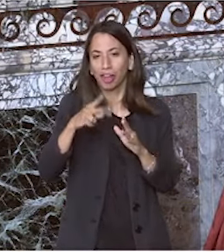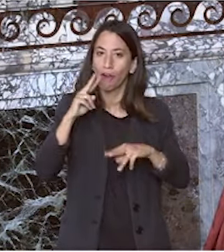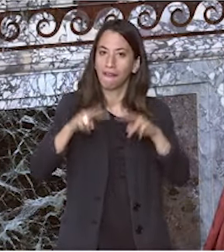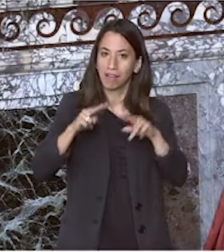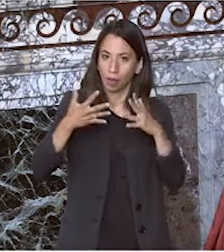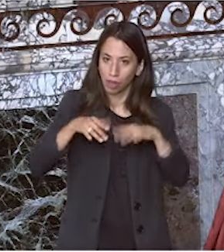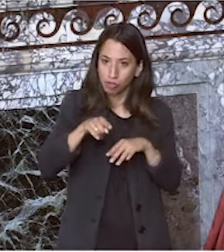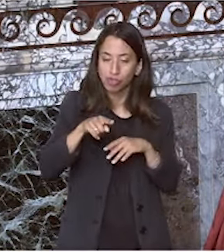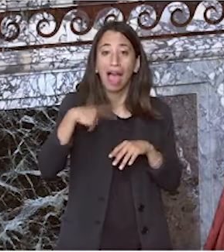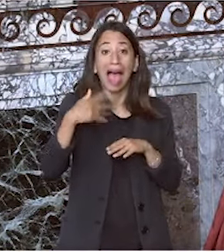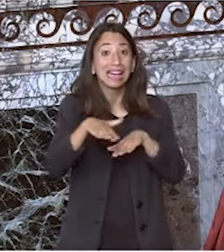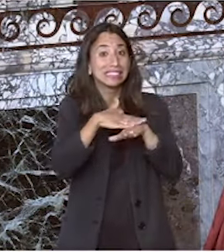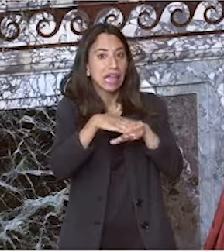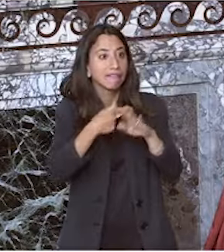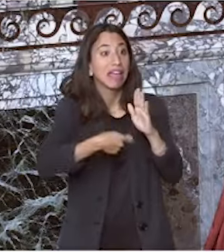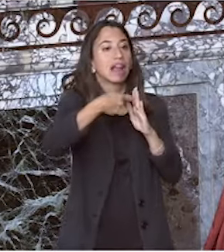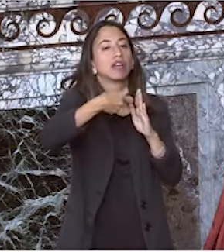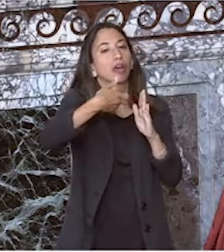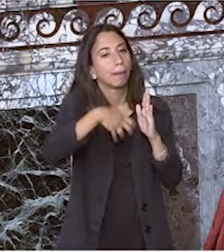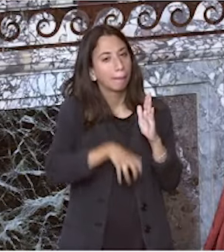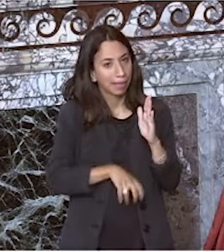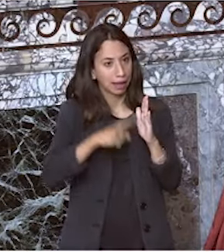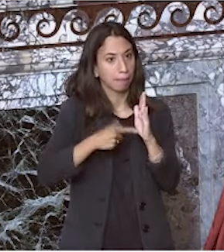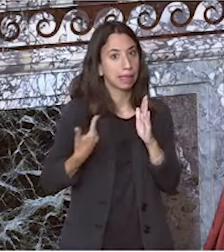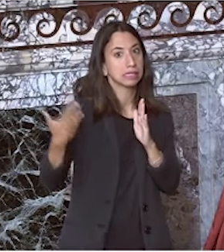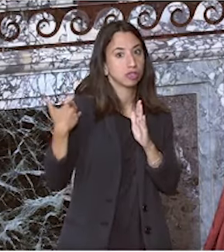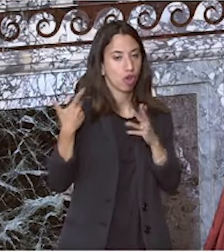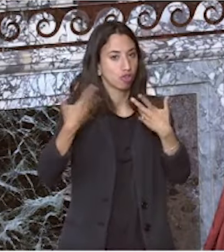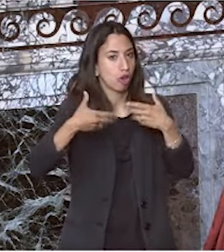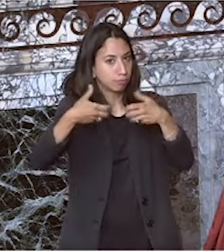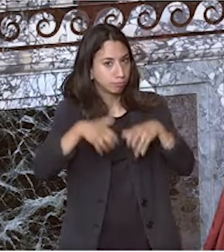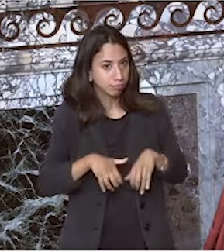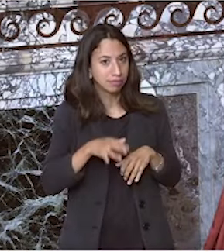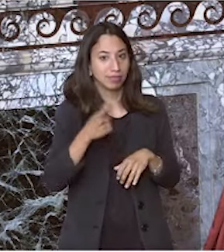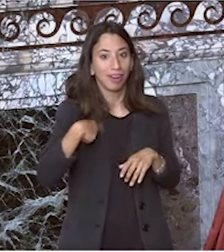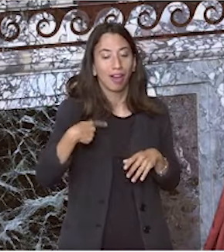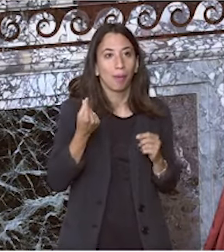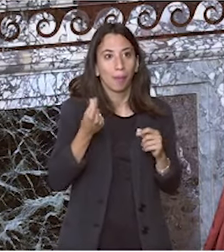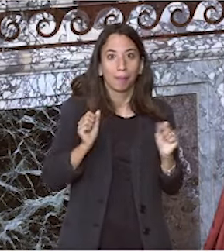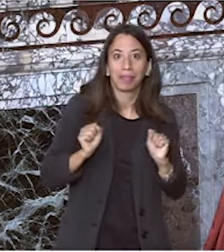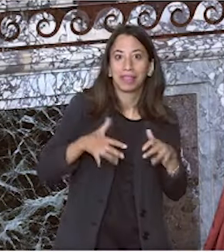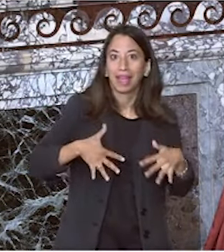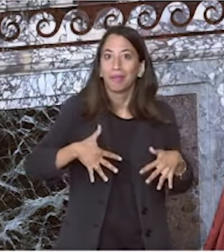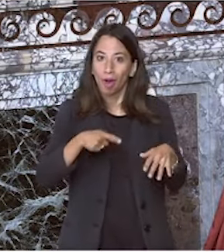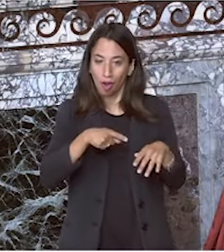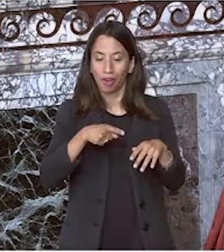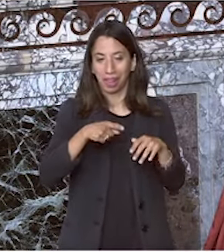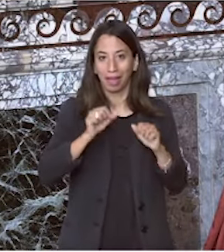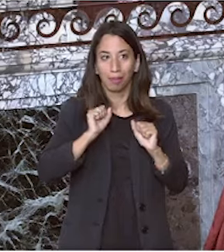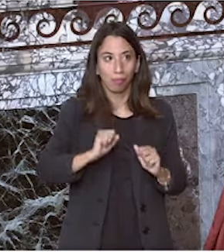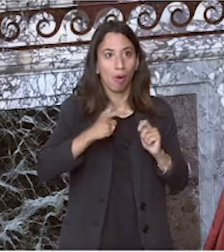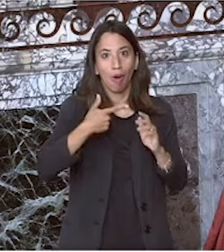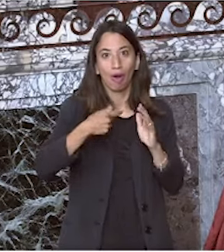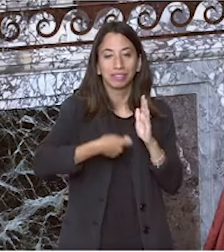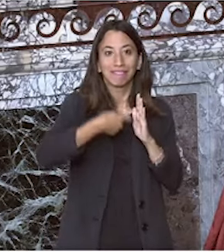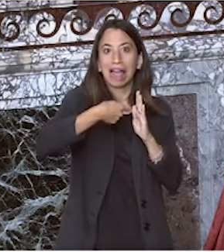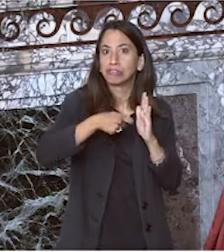servizi, l'inflazione è tornata a scendere lo scorso mese, attenuando i timori che questa componente possa frenare la